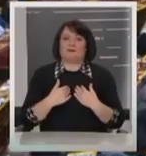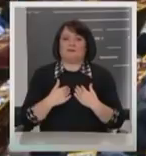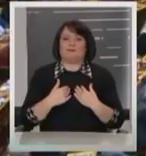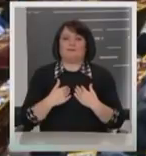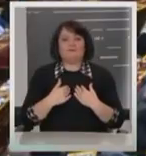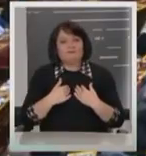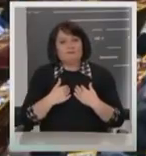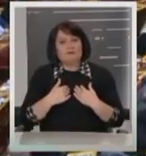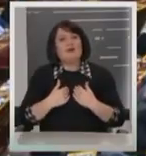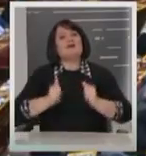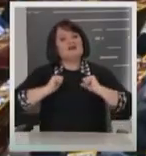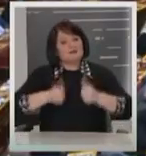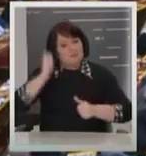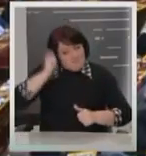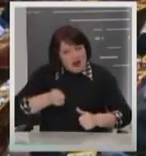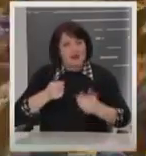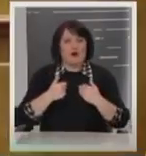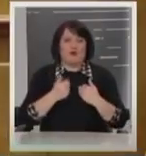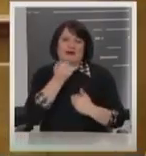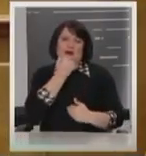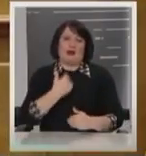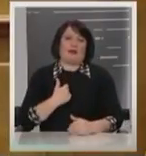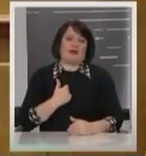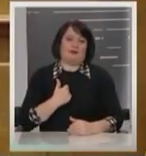Τα οποία έχει τη γενναιότητα να αναγνωρίζει.